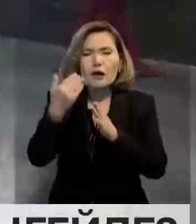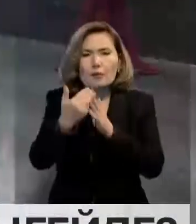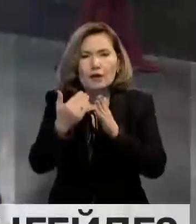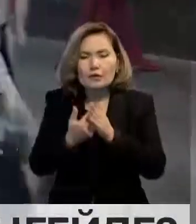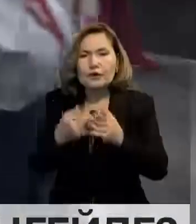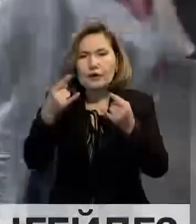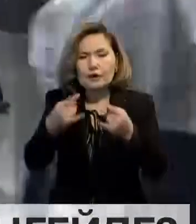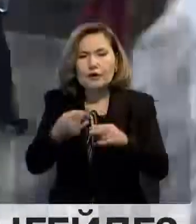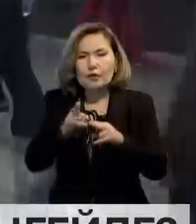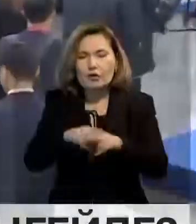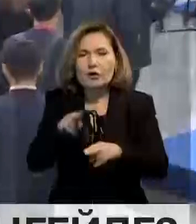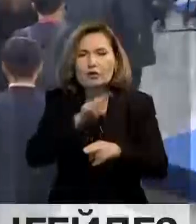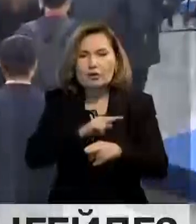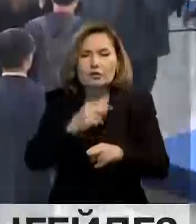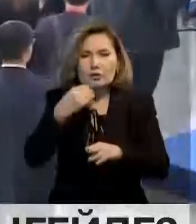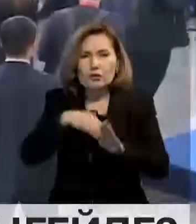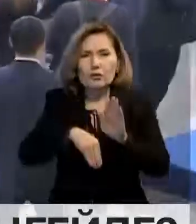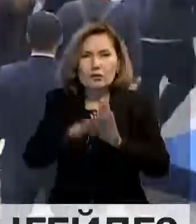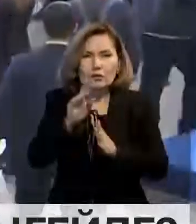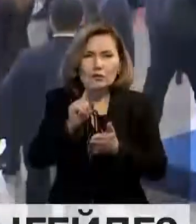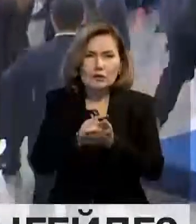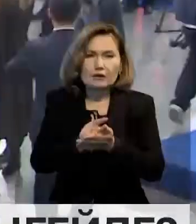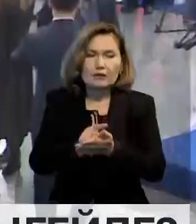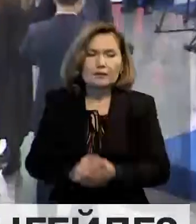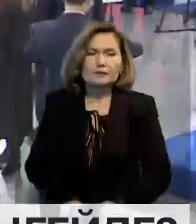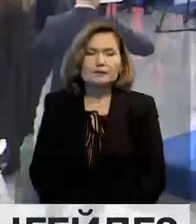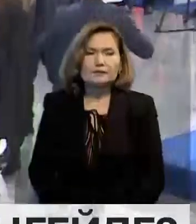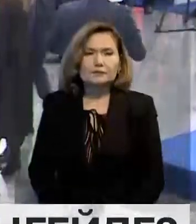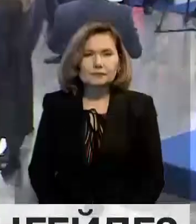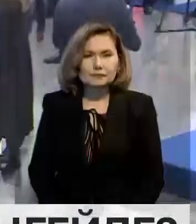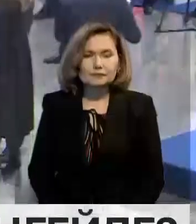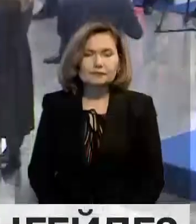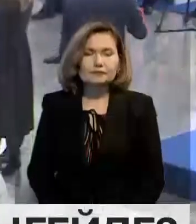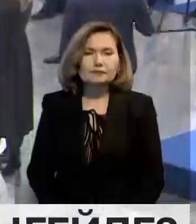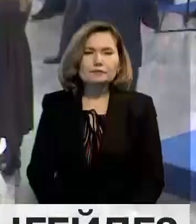бағыттағы контентке басымдық беру керек. Бекзат Аманов, Рыстанбек Оспанов, Хабар 24.